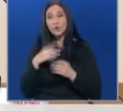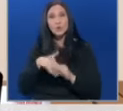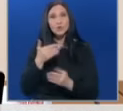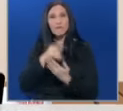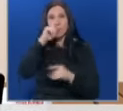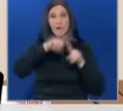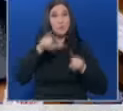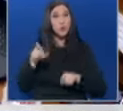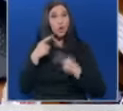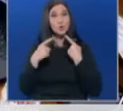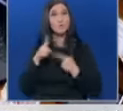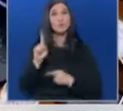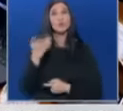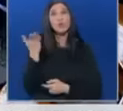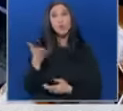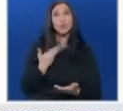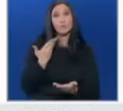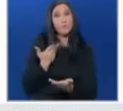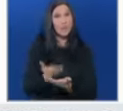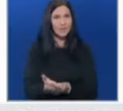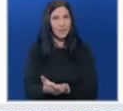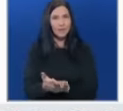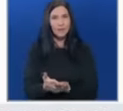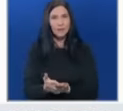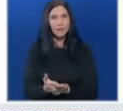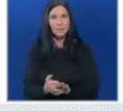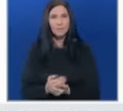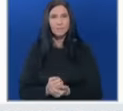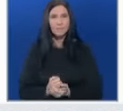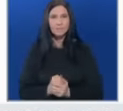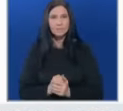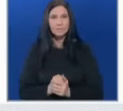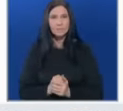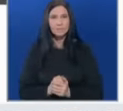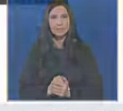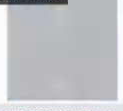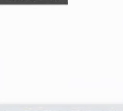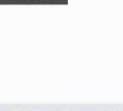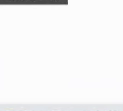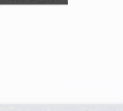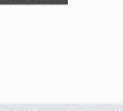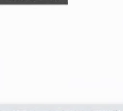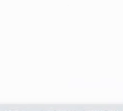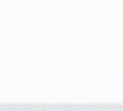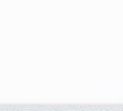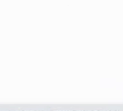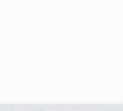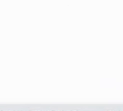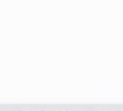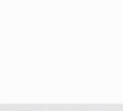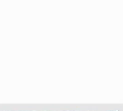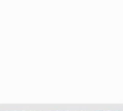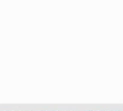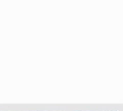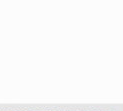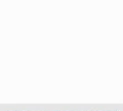и условията, при която той ще я подаде. То и на мен не ми се казва. Аз съм като вестоносец. Не ми се казва това, което трябва да знам. А не това